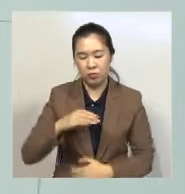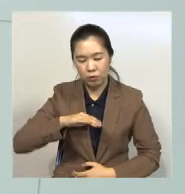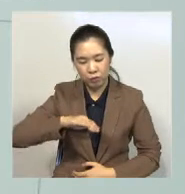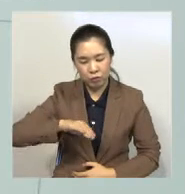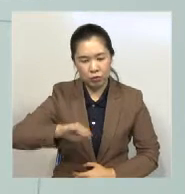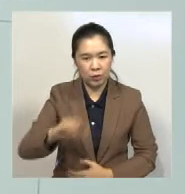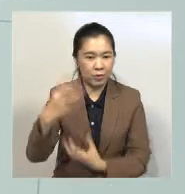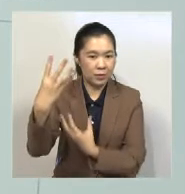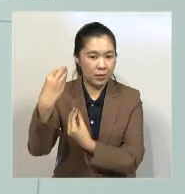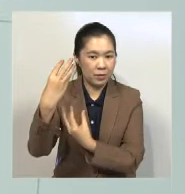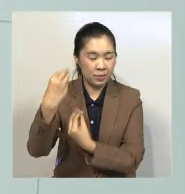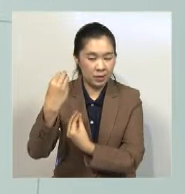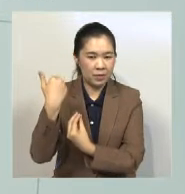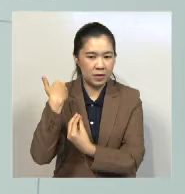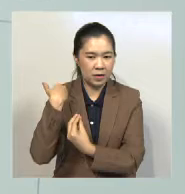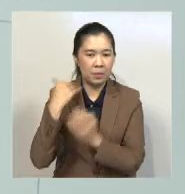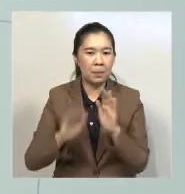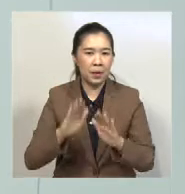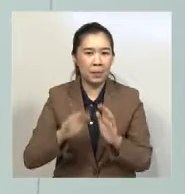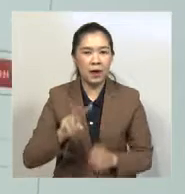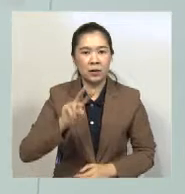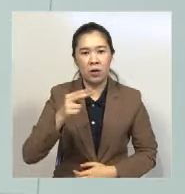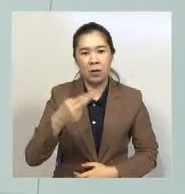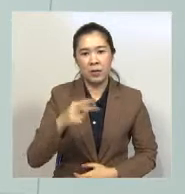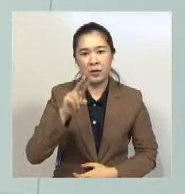ญญาณไฟจราจรรวมๆแล้วเนี่ยประมาณ